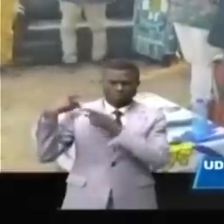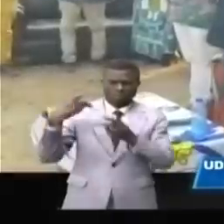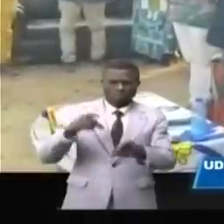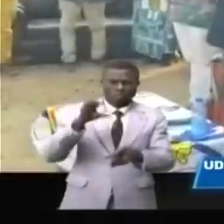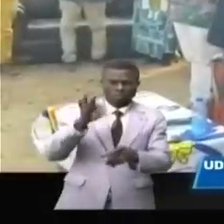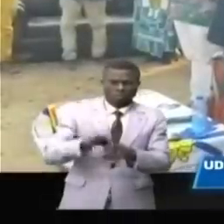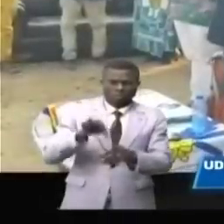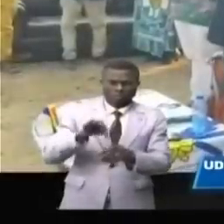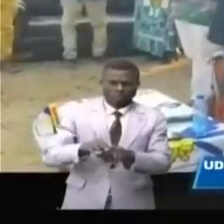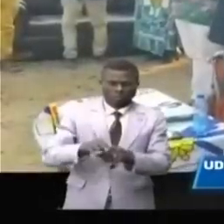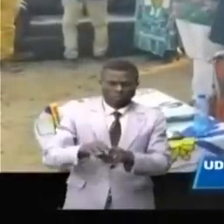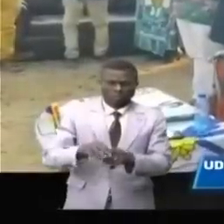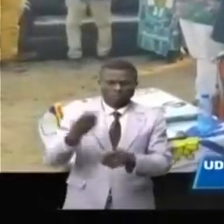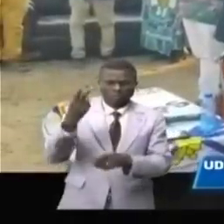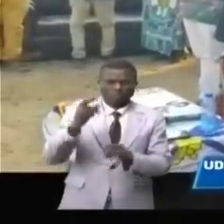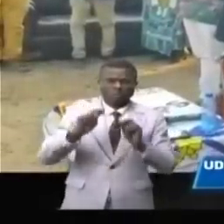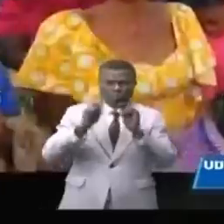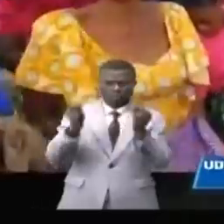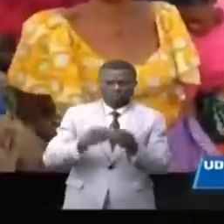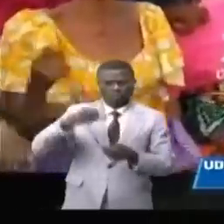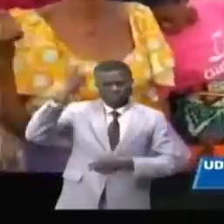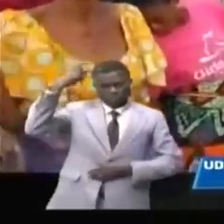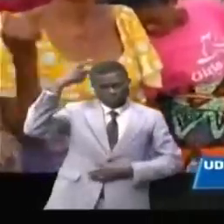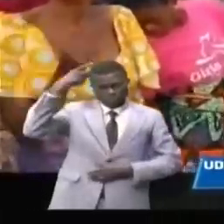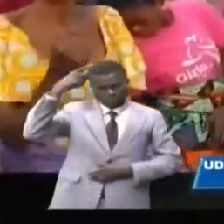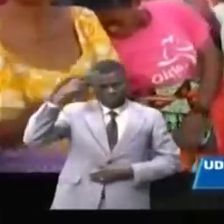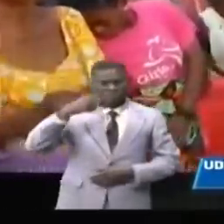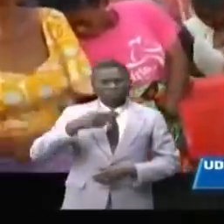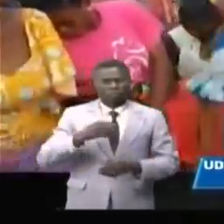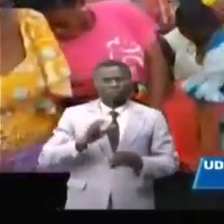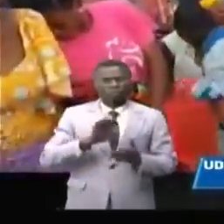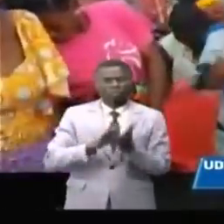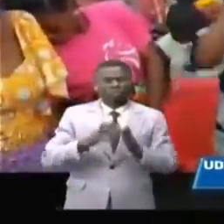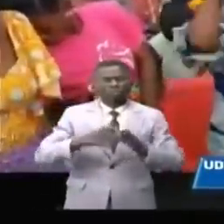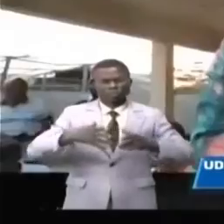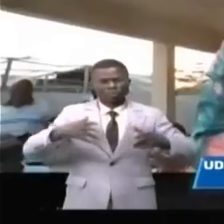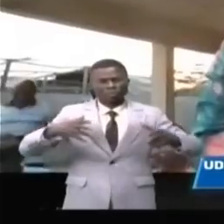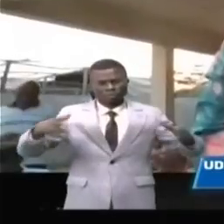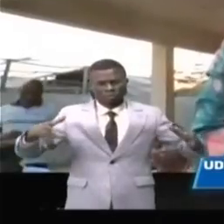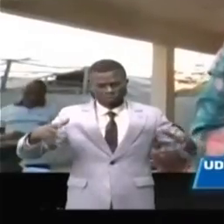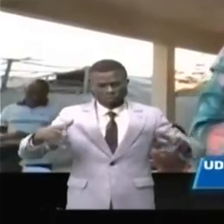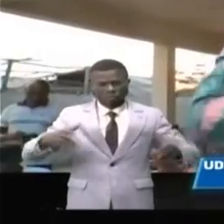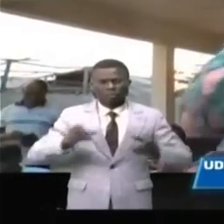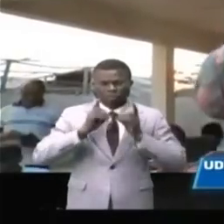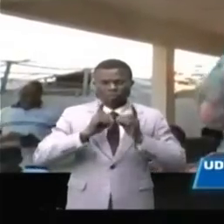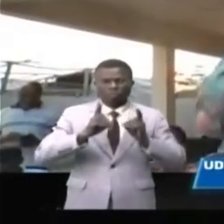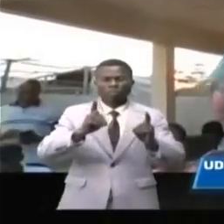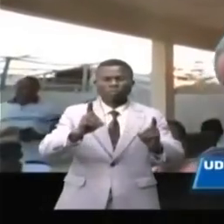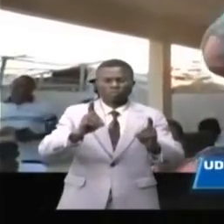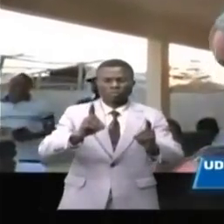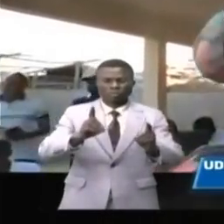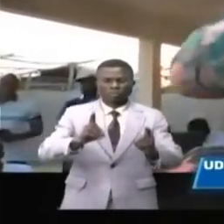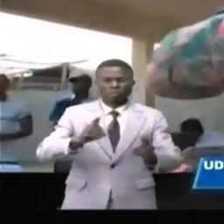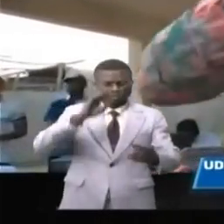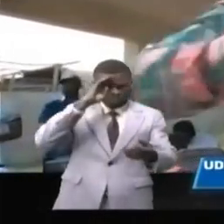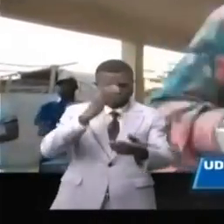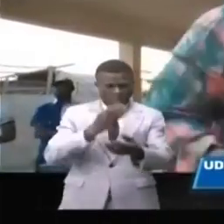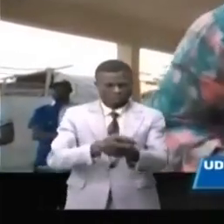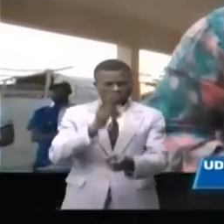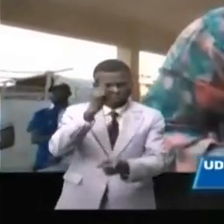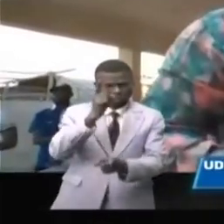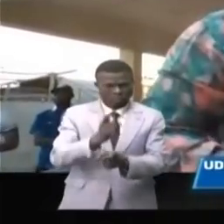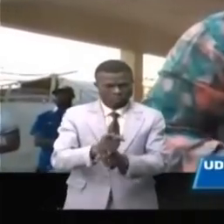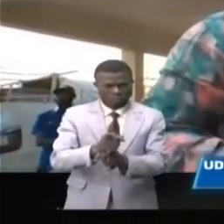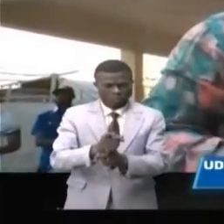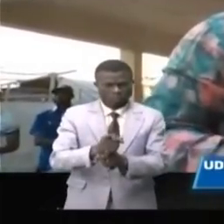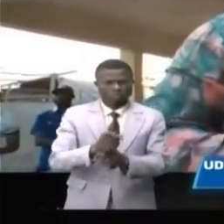de pseudo-formations politiques qui s'avancent masquées et dont le méthode discours et démarche offrise la violence la